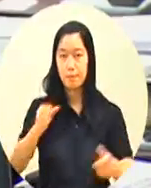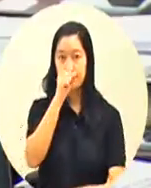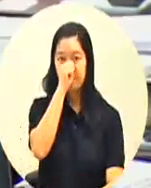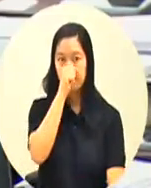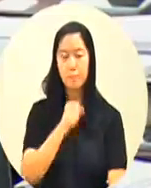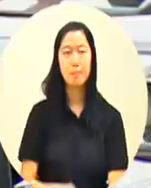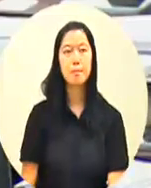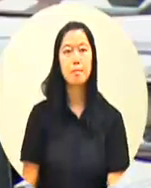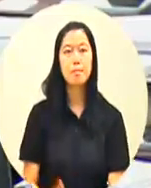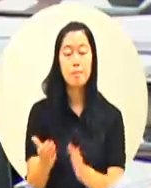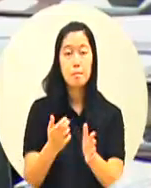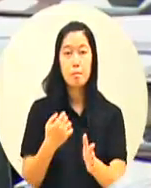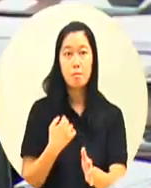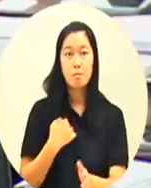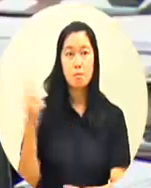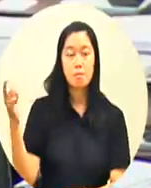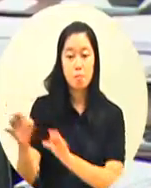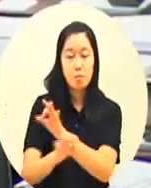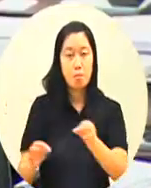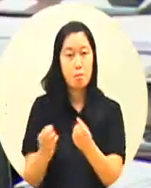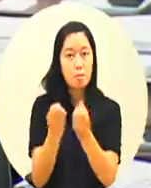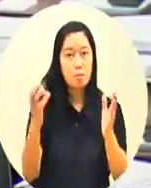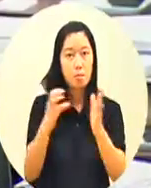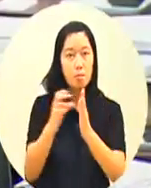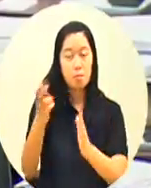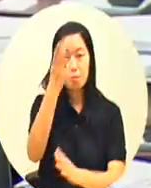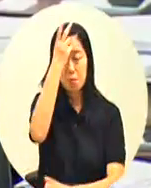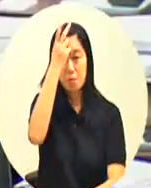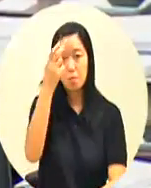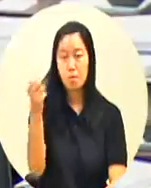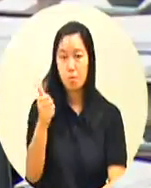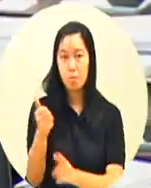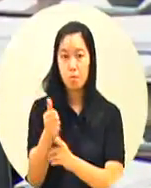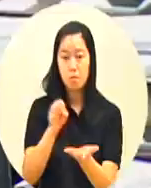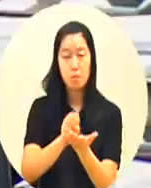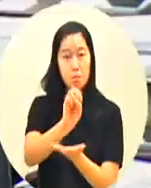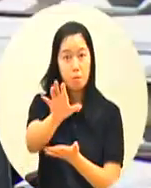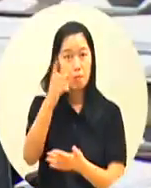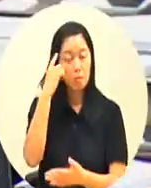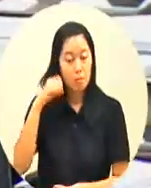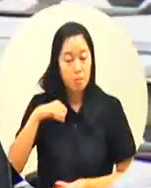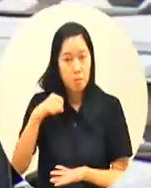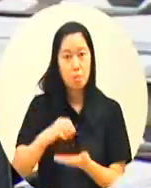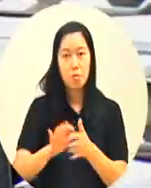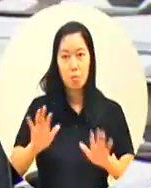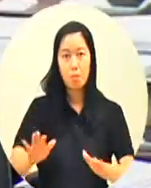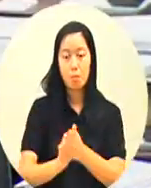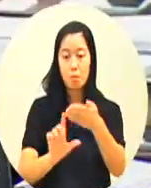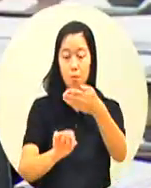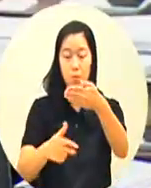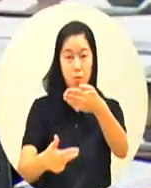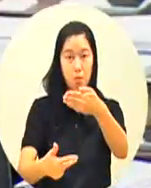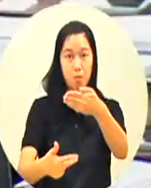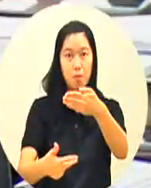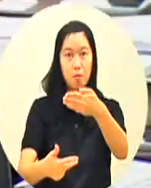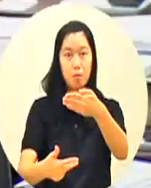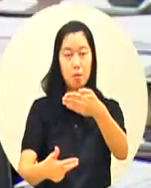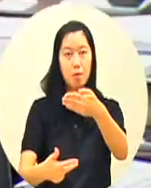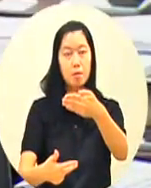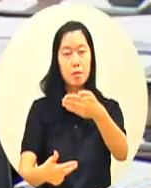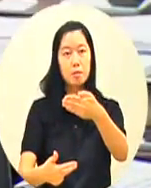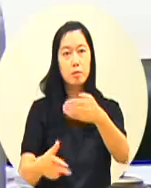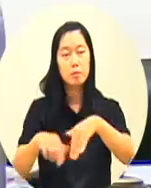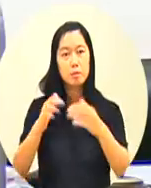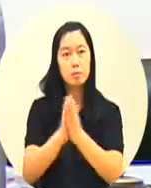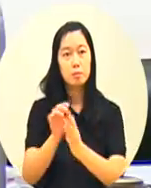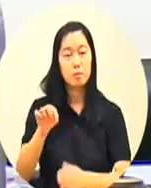我刚刚从经发局曾局长您的报告里面有提到说，今年的9月7号，所有的这些